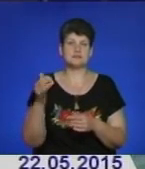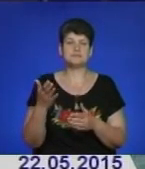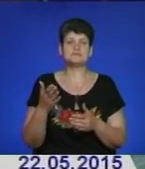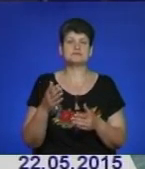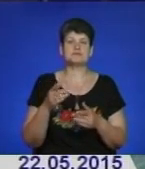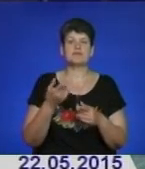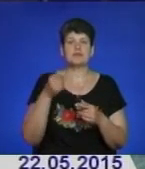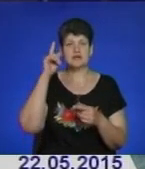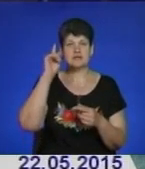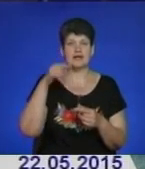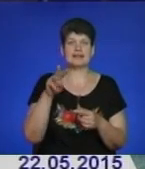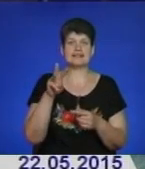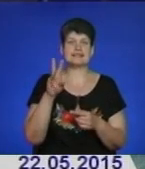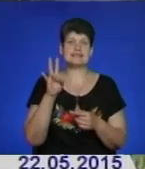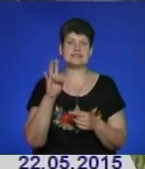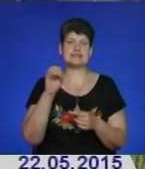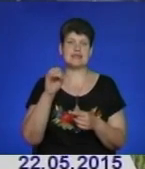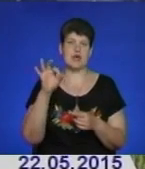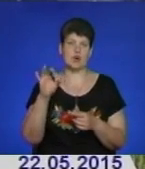відомим як неопалима купина.